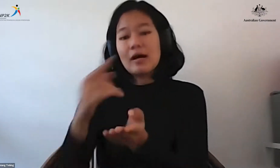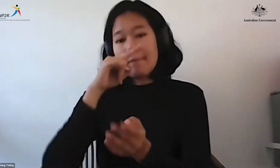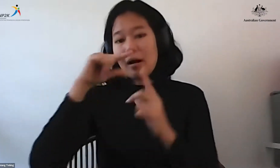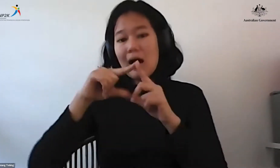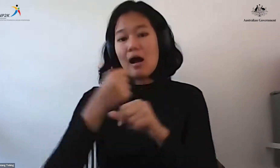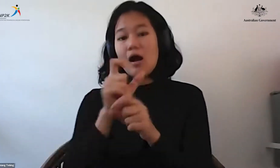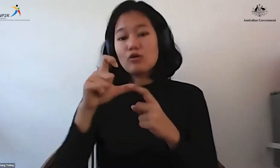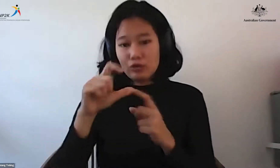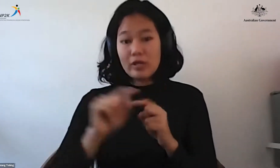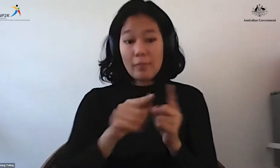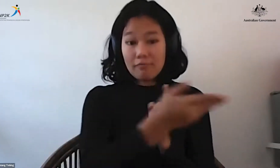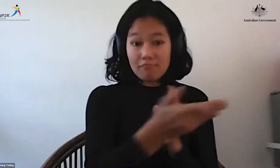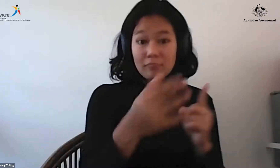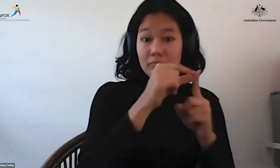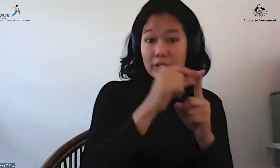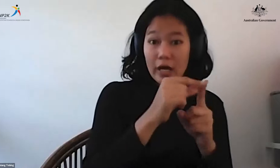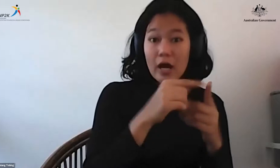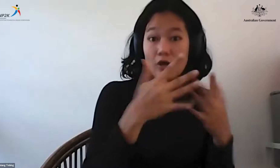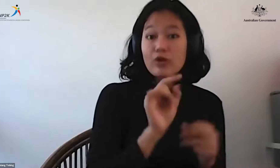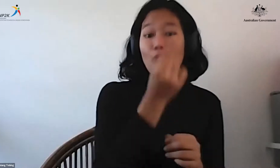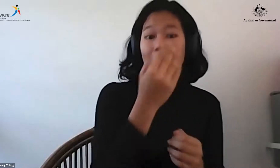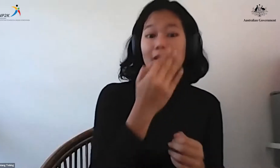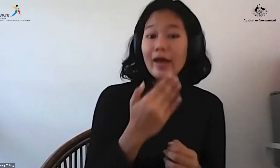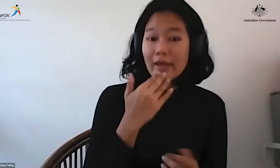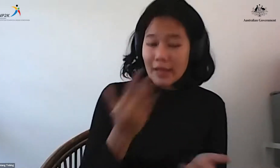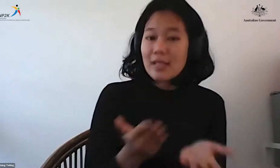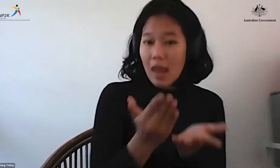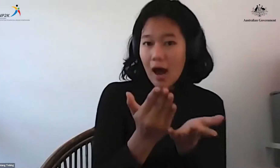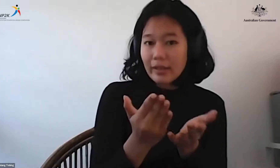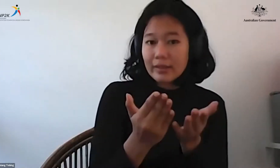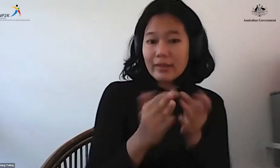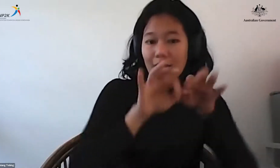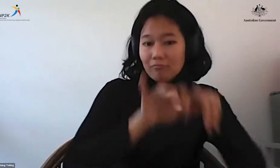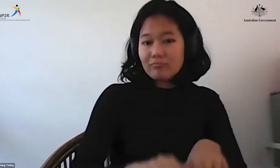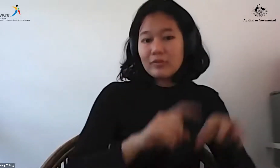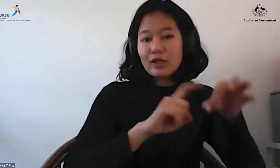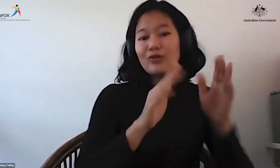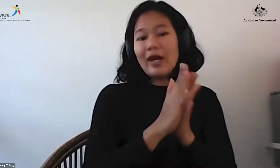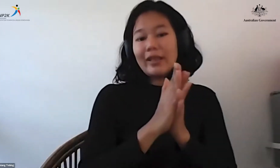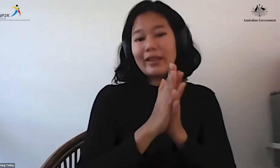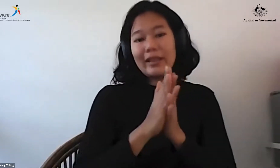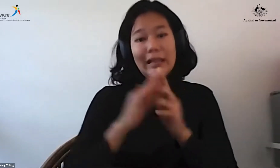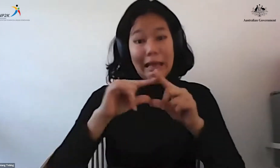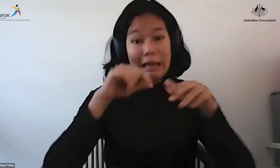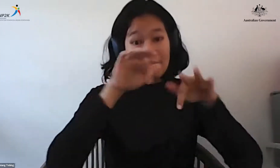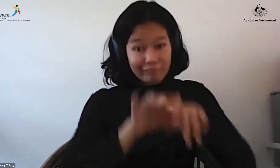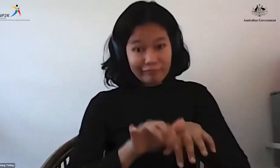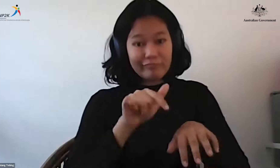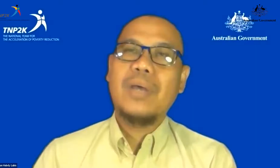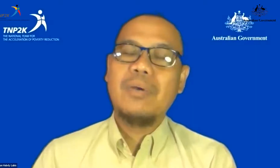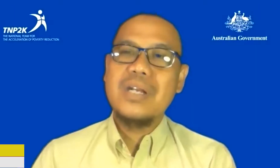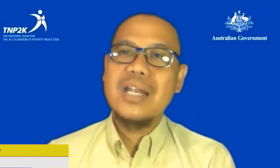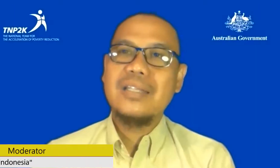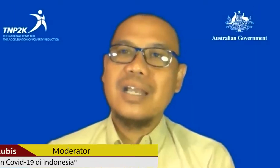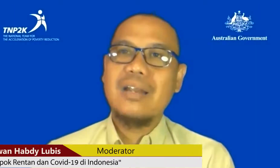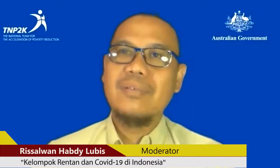para peserta sudah mulai bisa bertanya melalui Q&A ya. Nanti kalau ditujukannya misalnya ke Pak